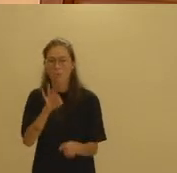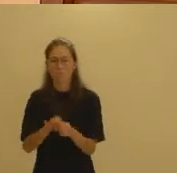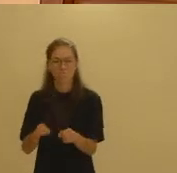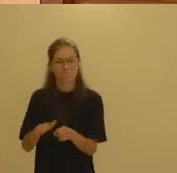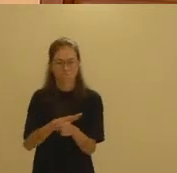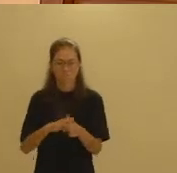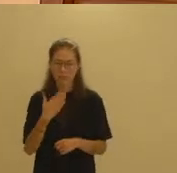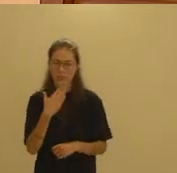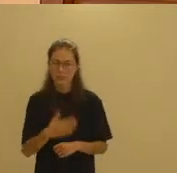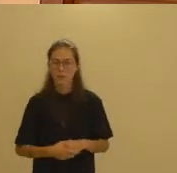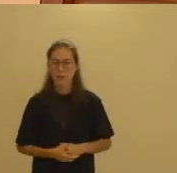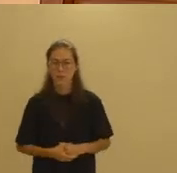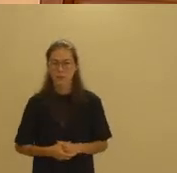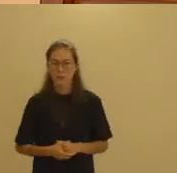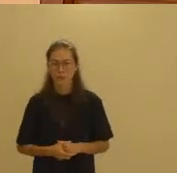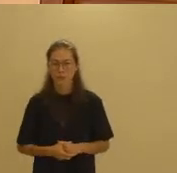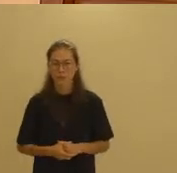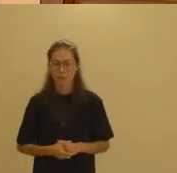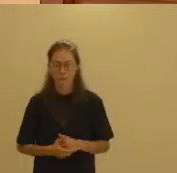et je vous remercie.